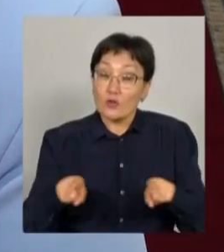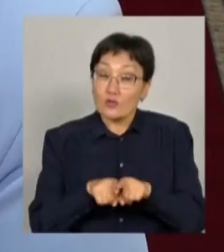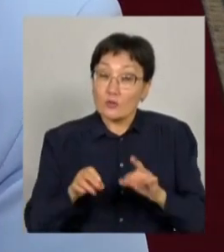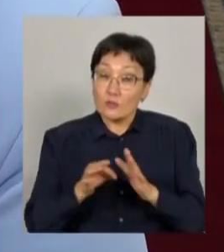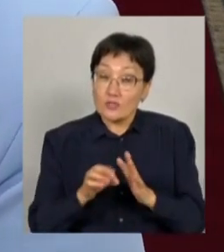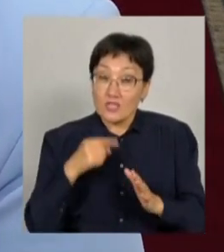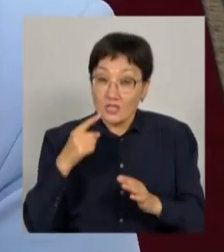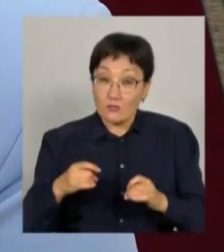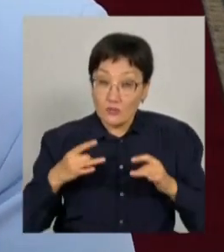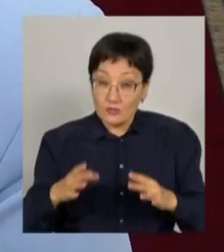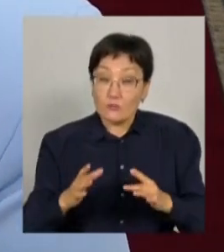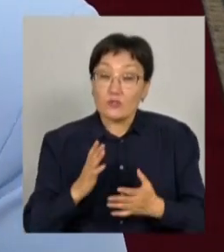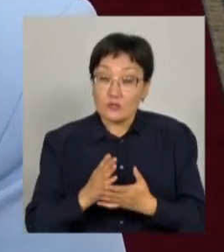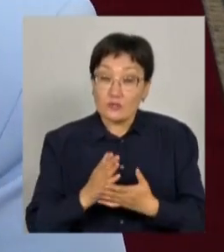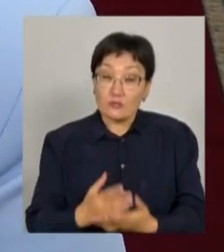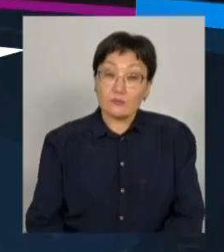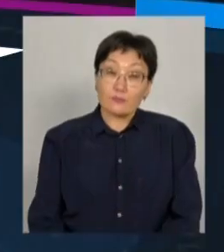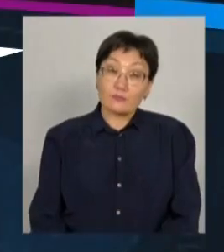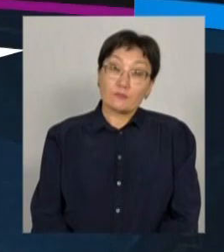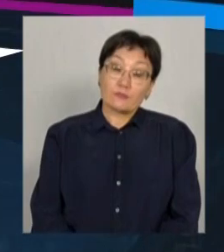мінекей тіл мерекесін атап өтіп жатырмыз.